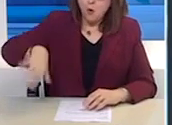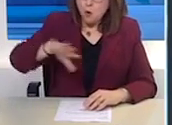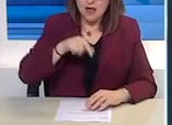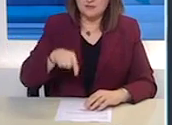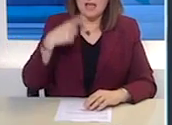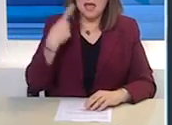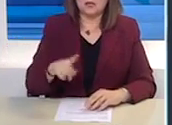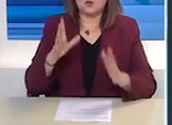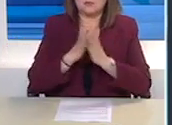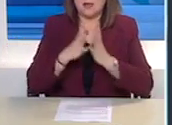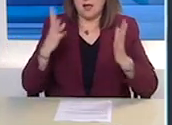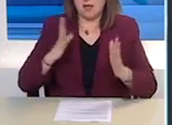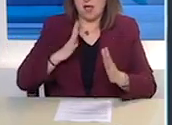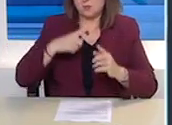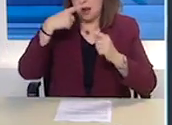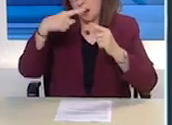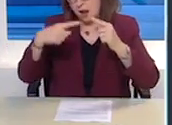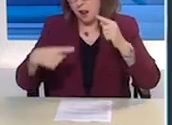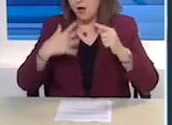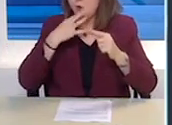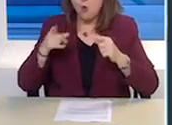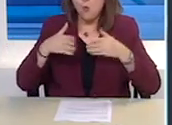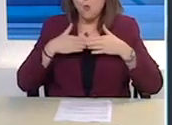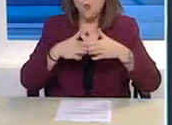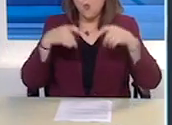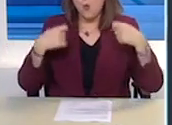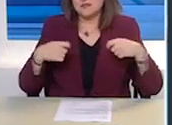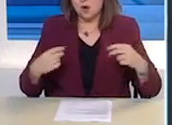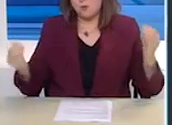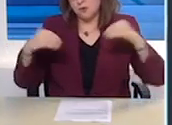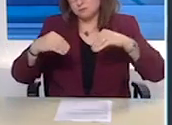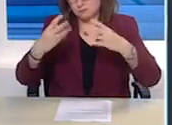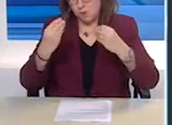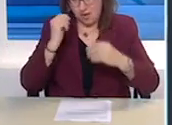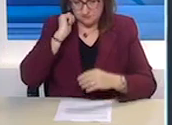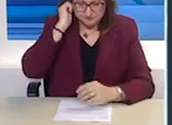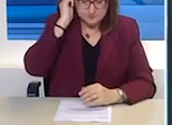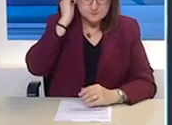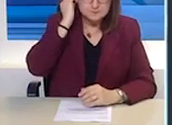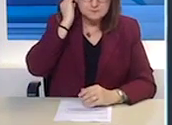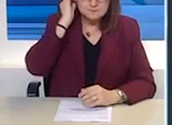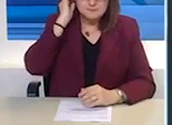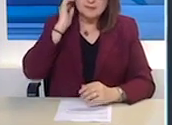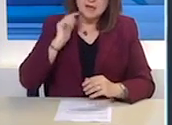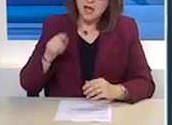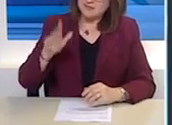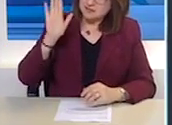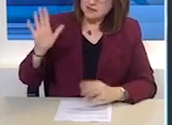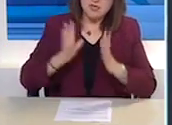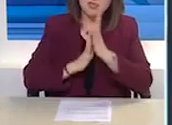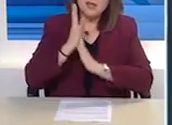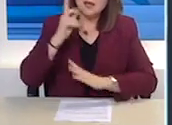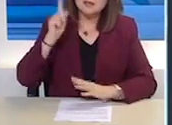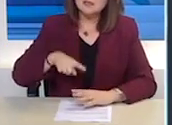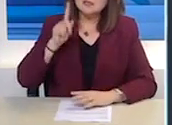119 επιβάτες του πλοίου, οι οποίοι θα παραμείνουν για 14 μέρες σε καραντίνα μέσα στο πλοίο και